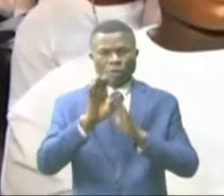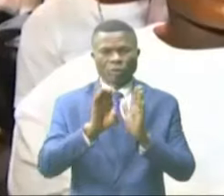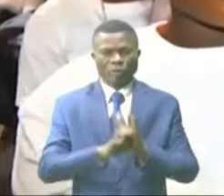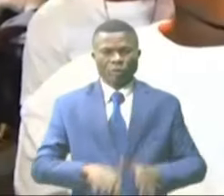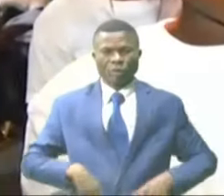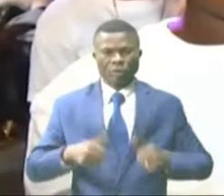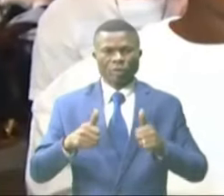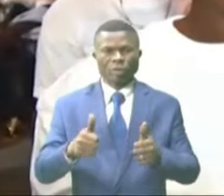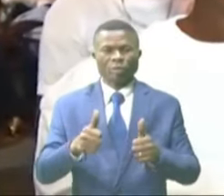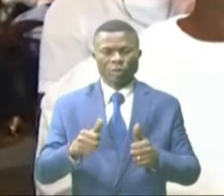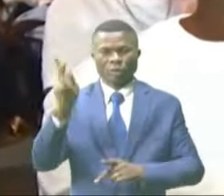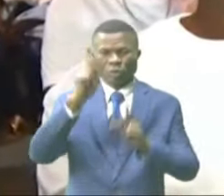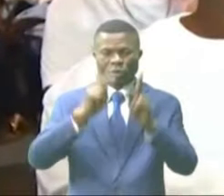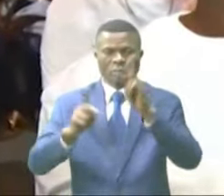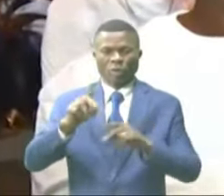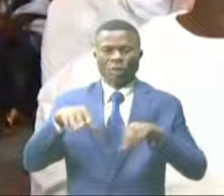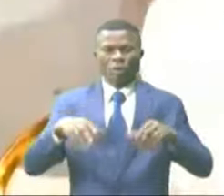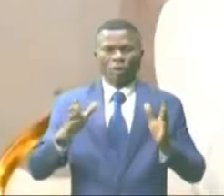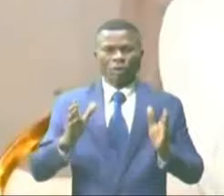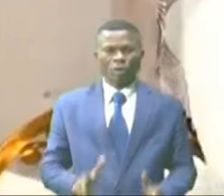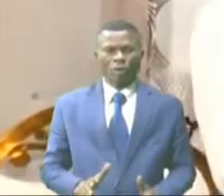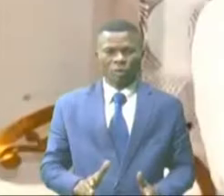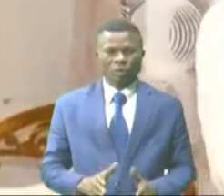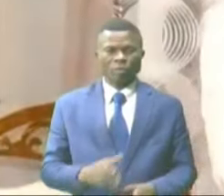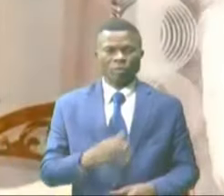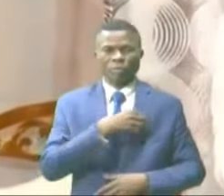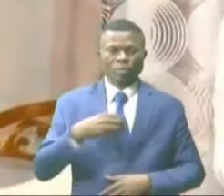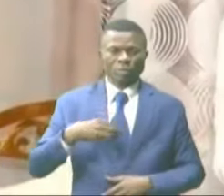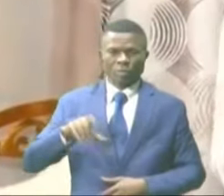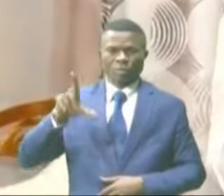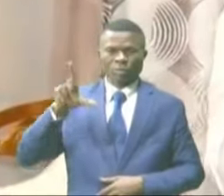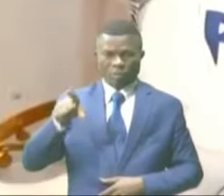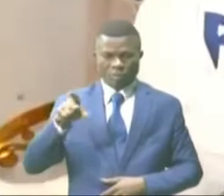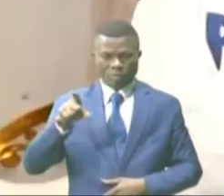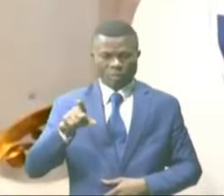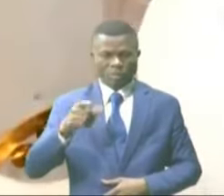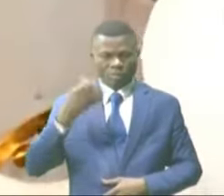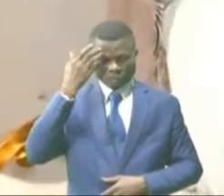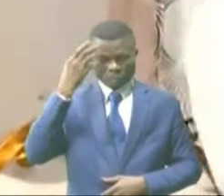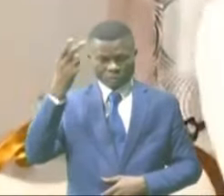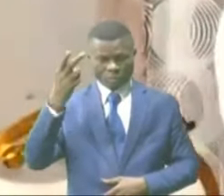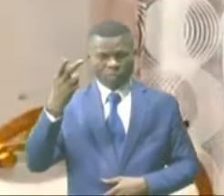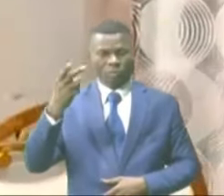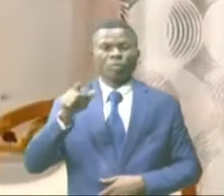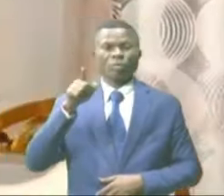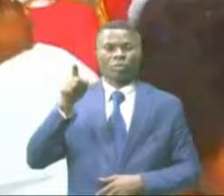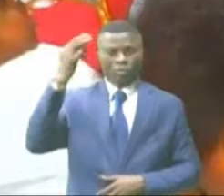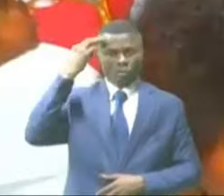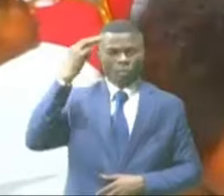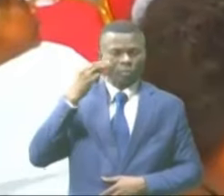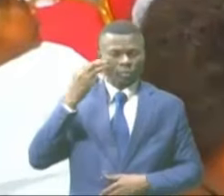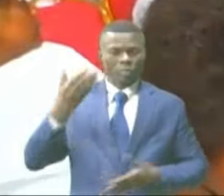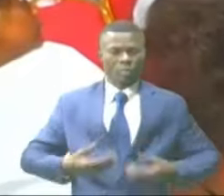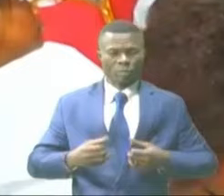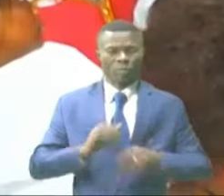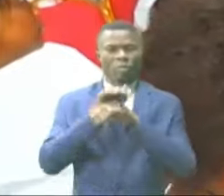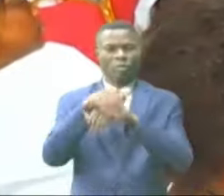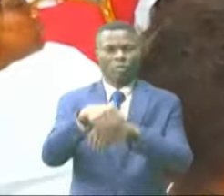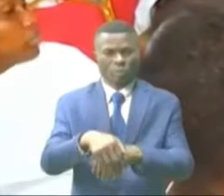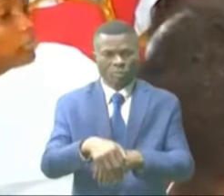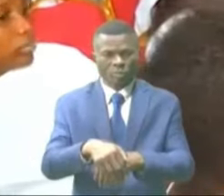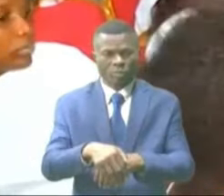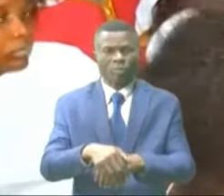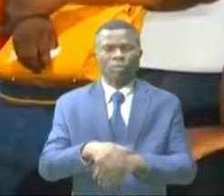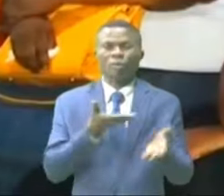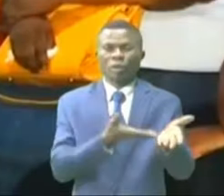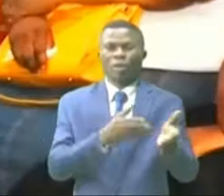conditions de vie de la population congolaise. Laetitia Kamanga s'est dit inspirée du Soumabilou, dont elle salue l'engagement à